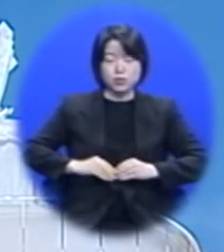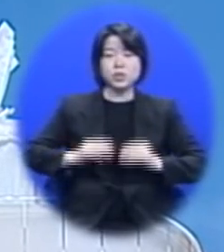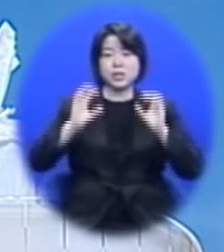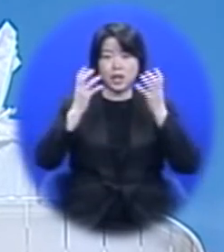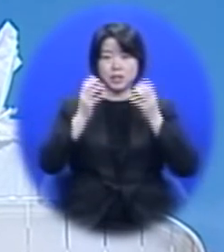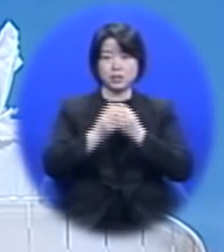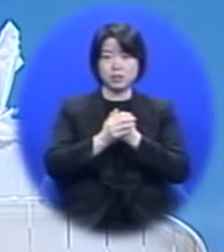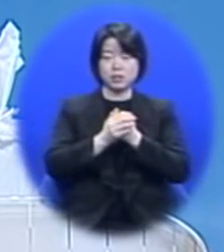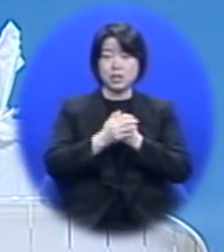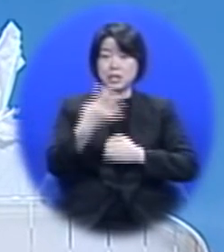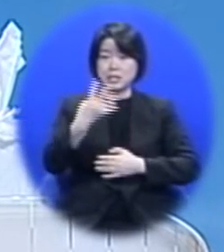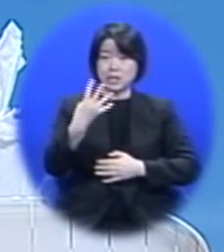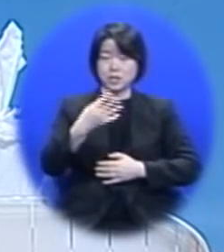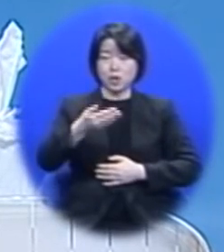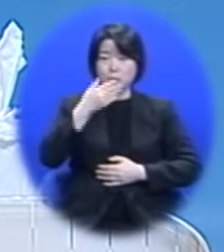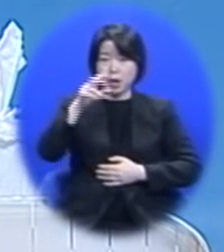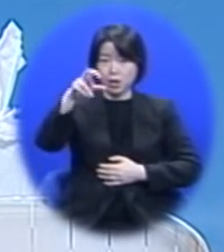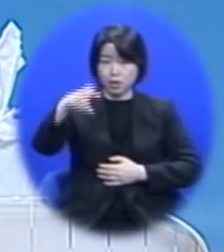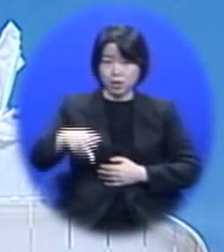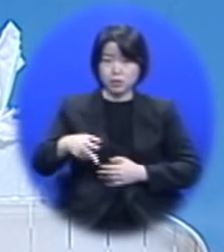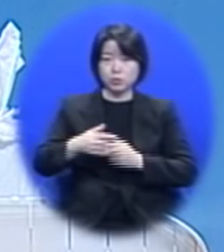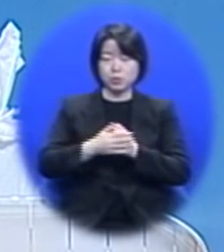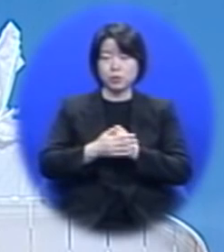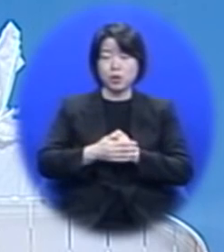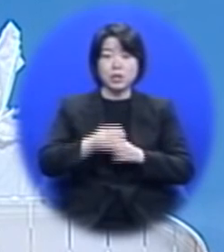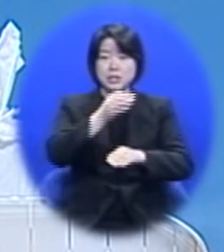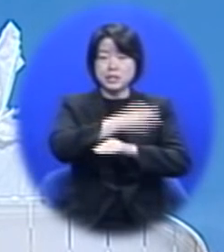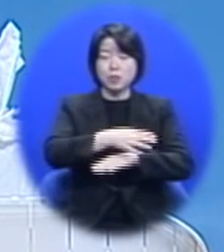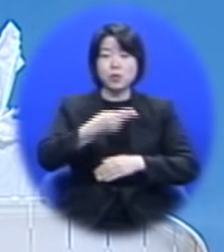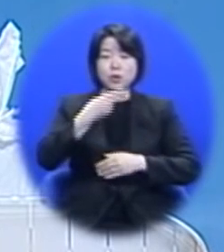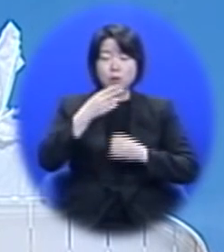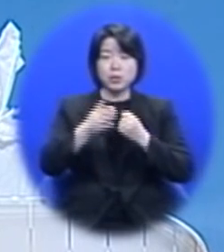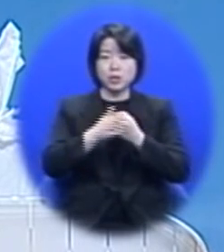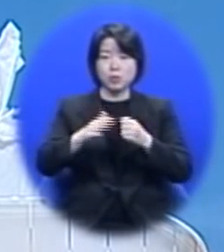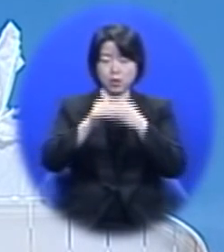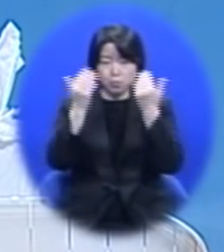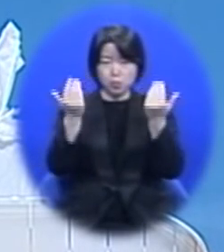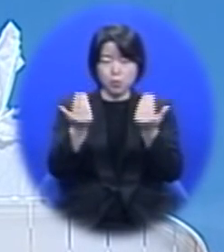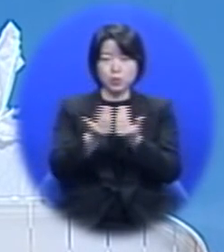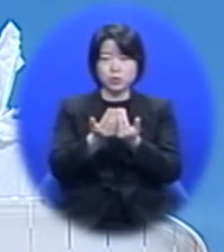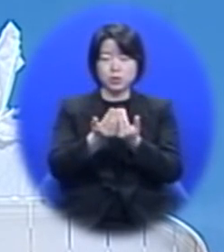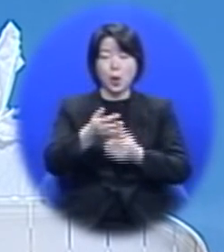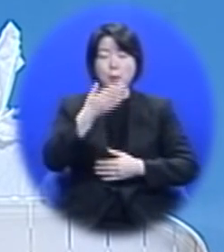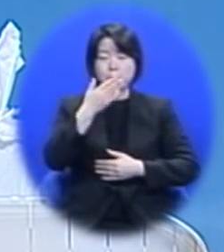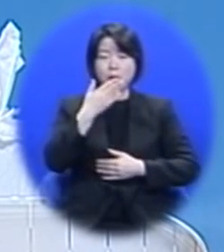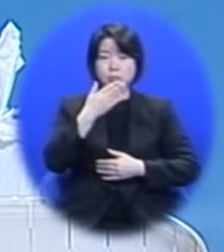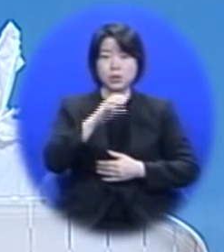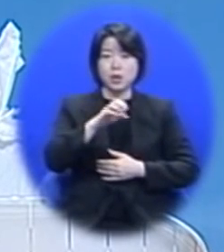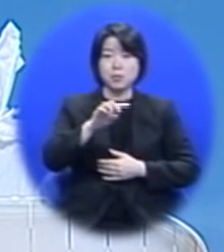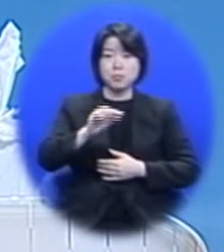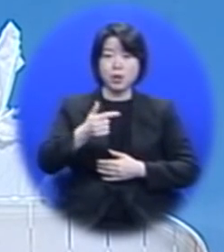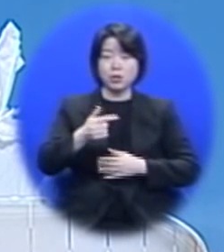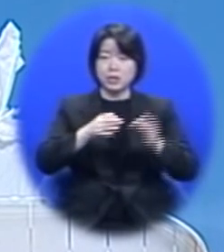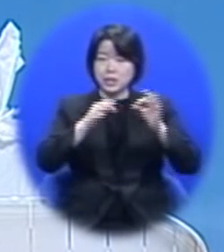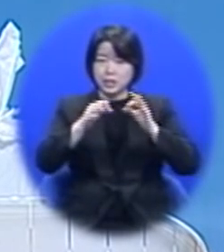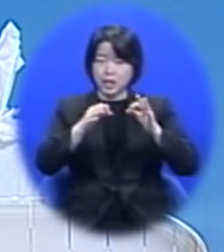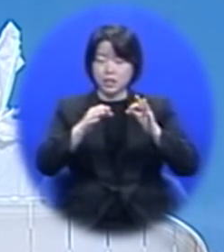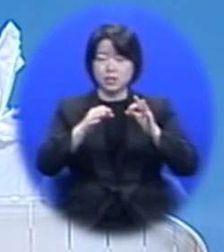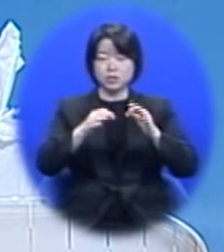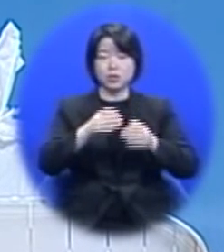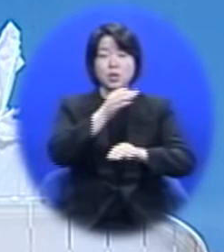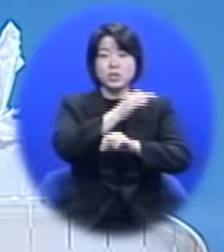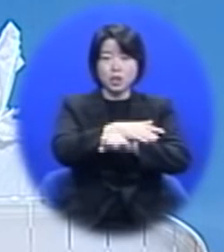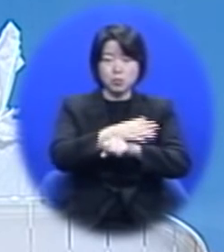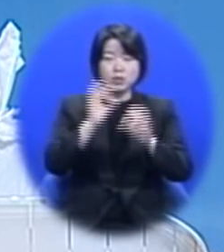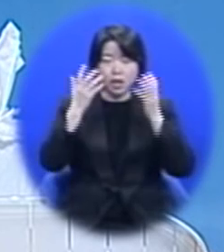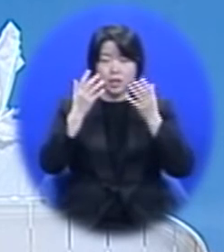4,000원짜리 급식카드로 사 먹을 것이 없어서 모든 끼니를 편의점에서 해결하는 우리 아이들에게 도움의 손길을